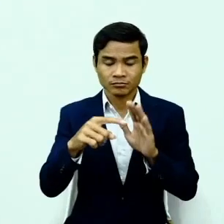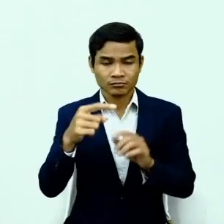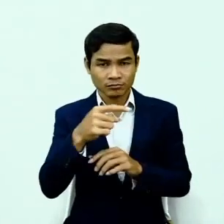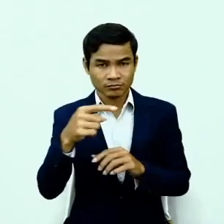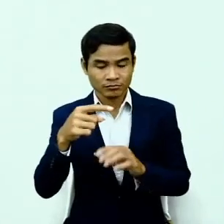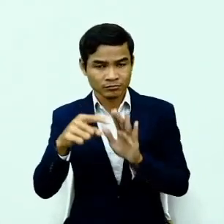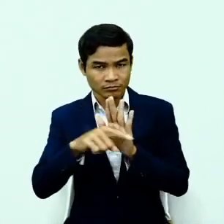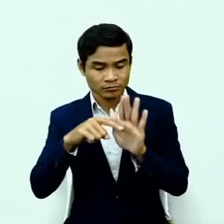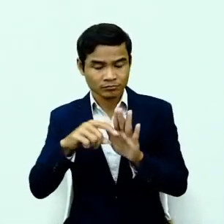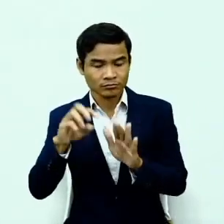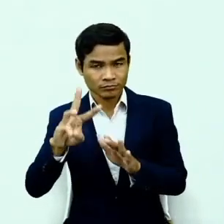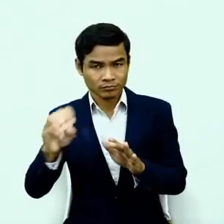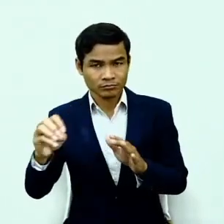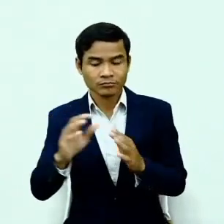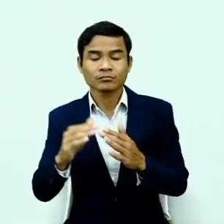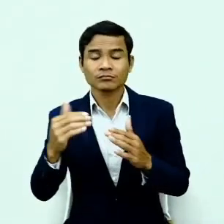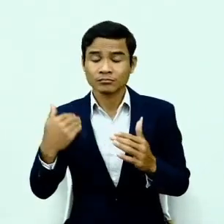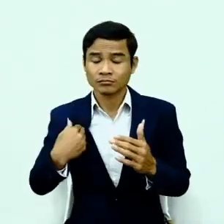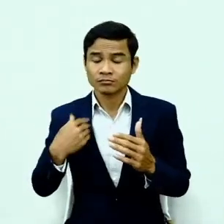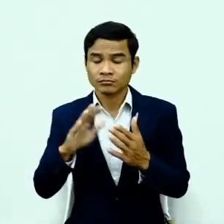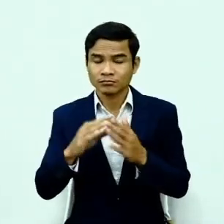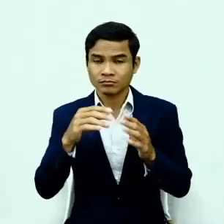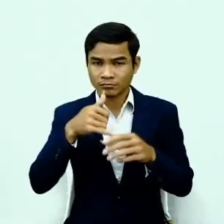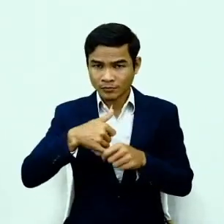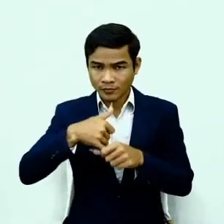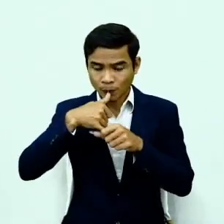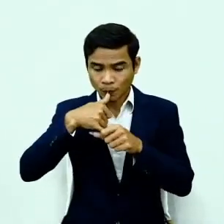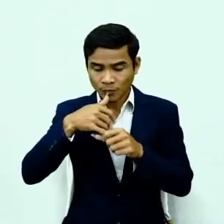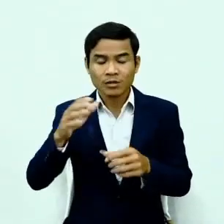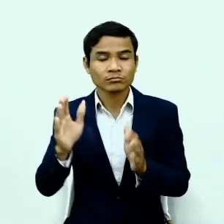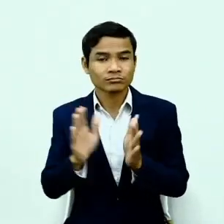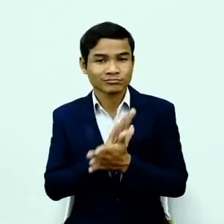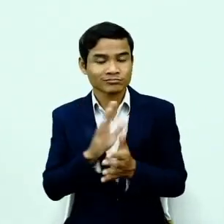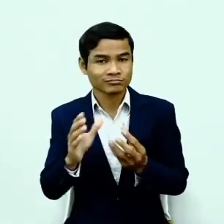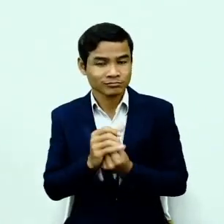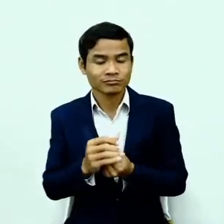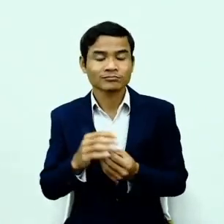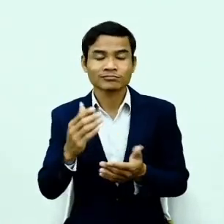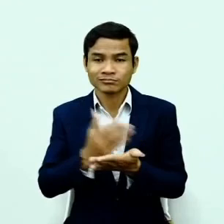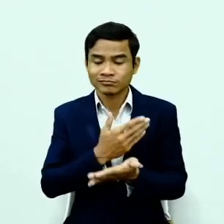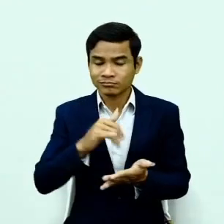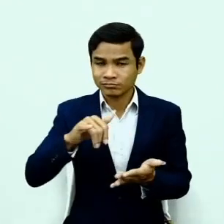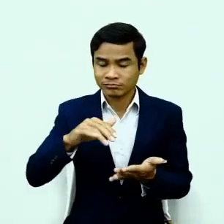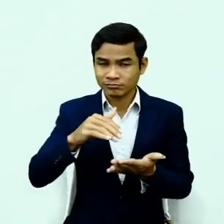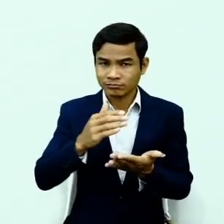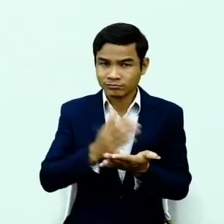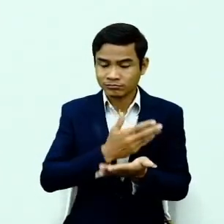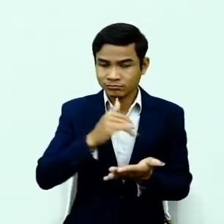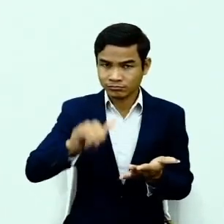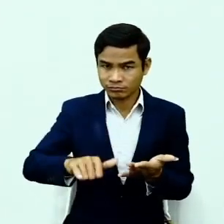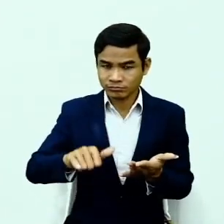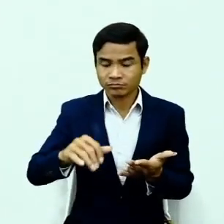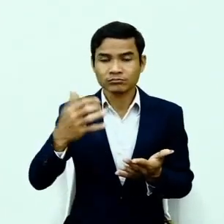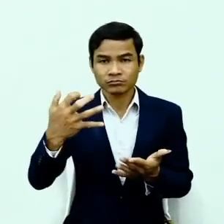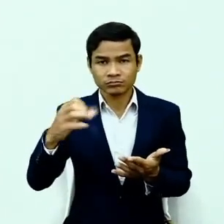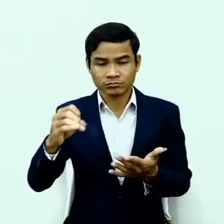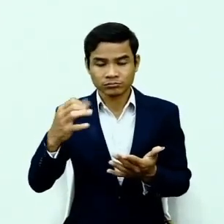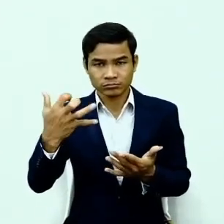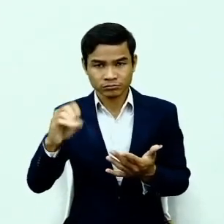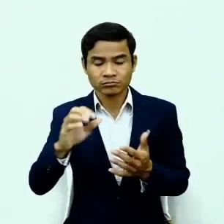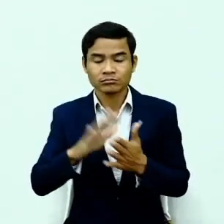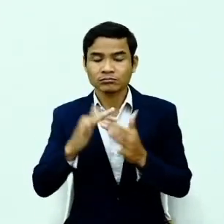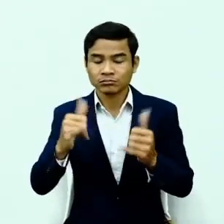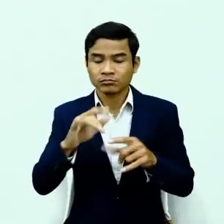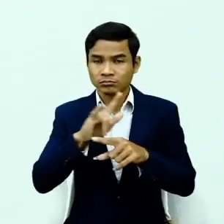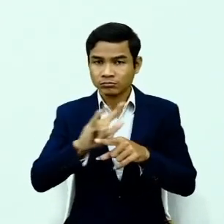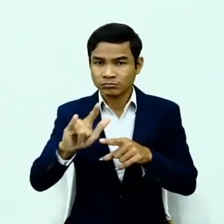tam là dạ cá đo chấm mũi bẩn ở bẩn phồng bơi nè mình kêu chấm nón cứ dương nè sỏi chết chết sập chân con phơi bờ mà thì đo chấm mũi nè kêu nè con nè